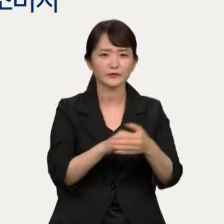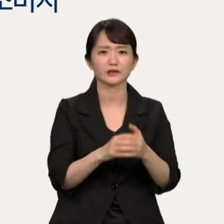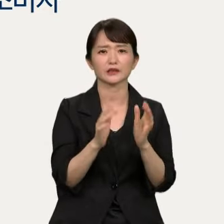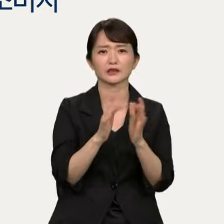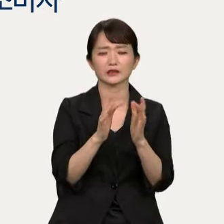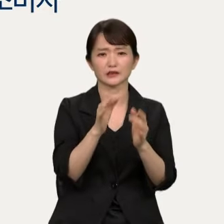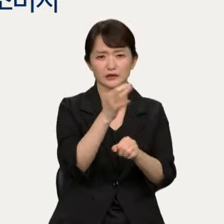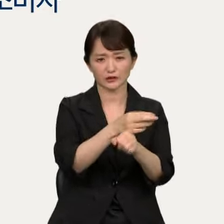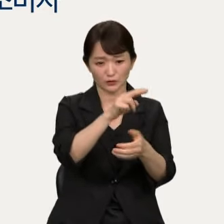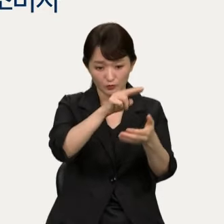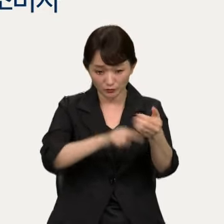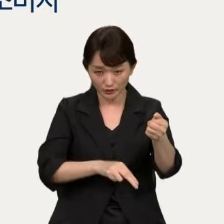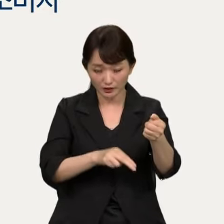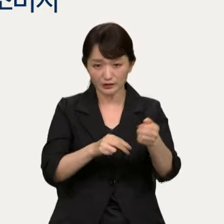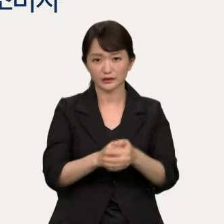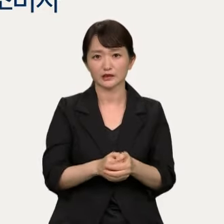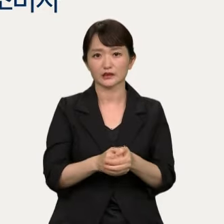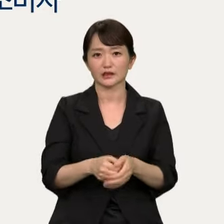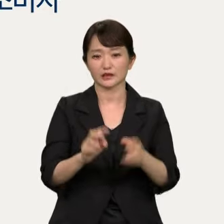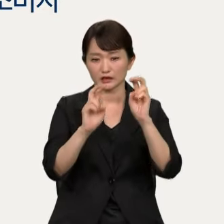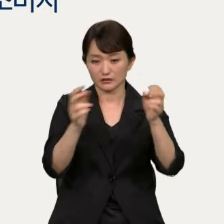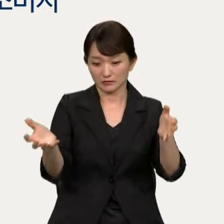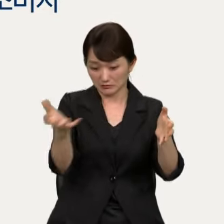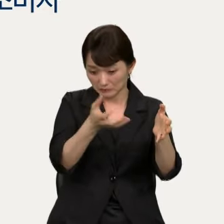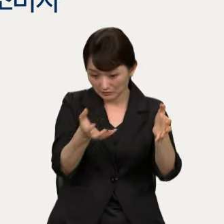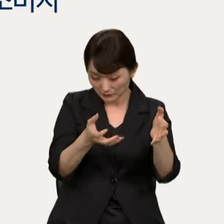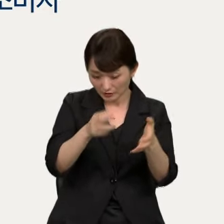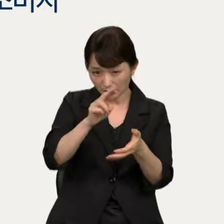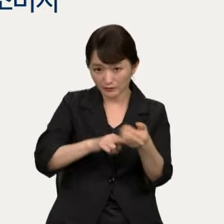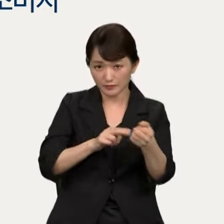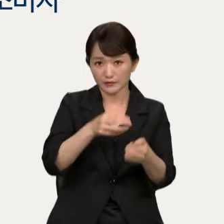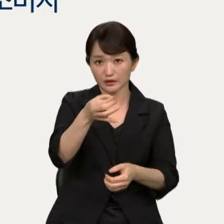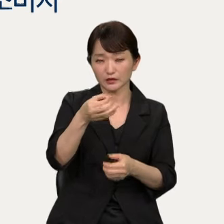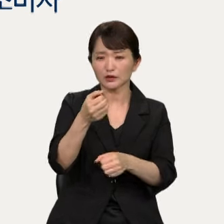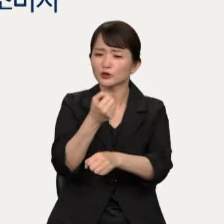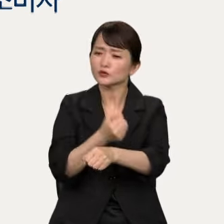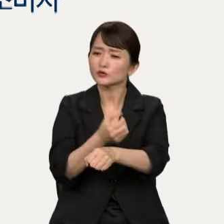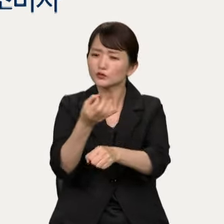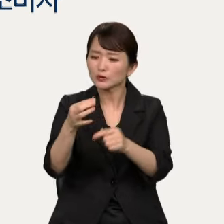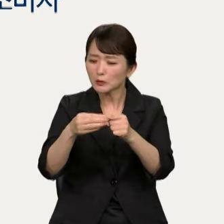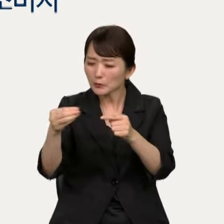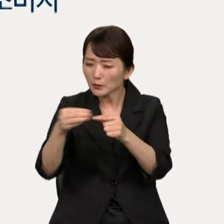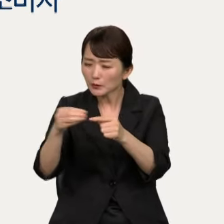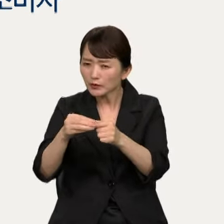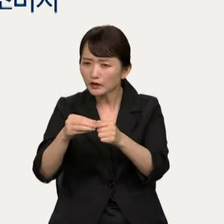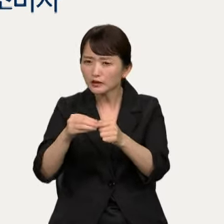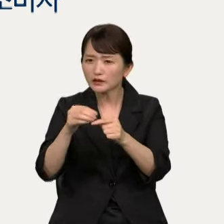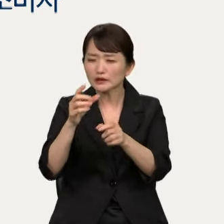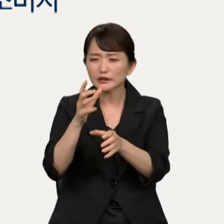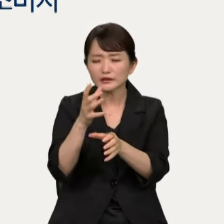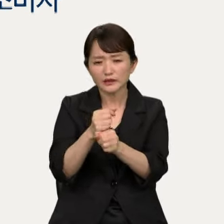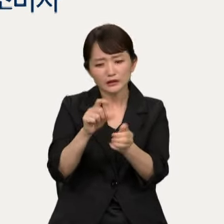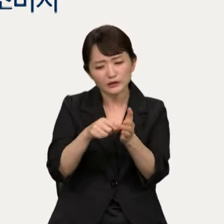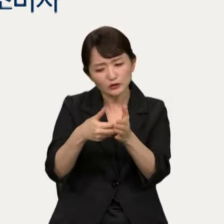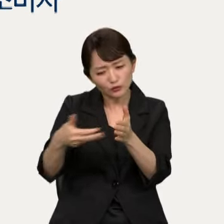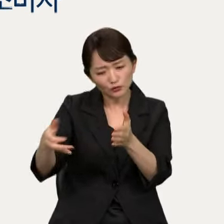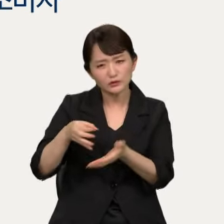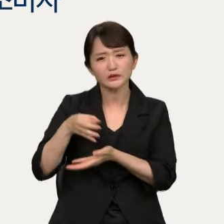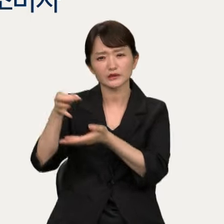업체들은 입점한 판매자의 매출이 발생하면 수수료를 뗀 금액을 일정 기간 후 지급하는 방식으로